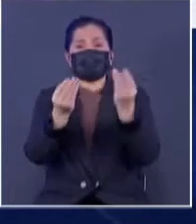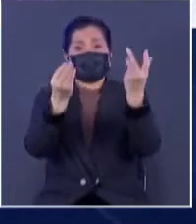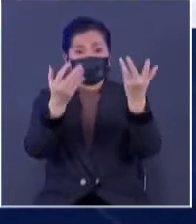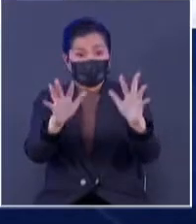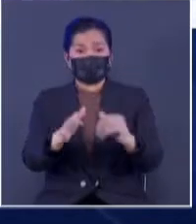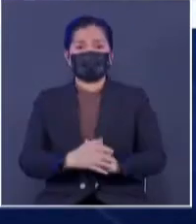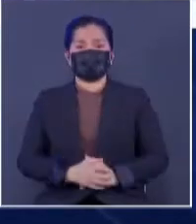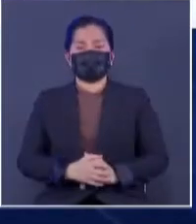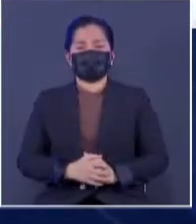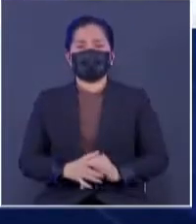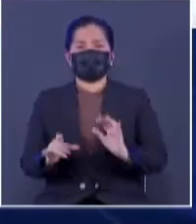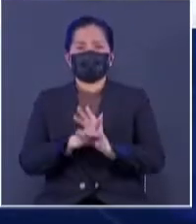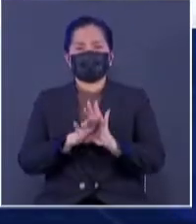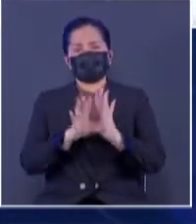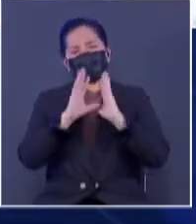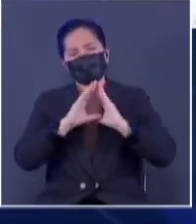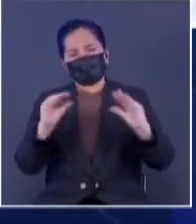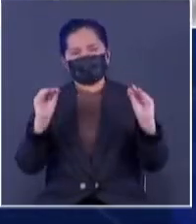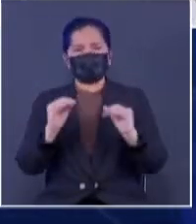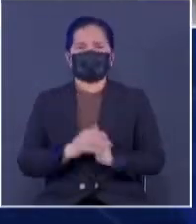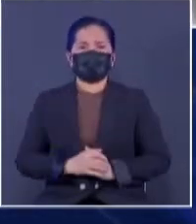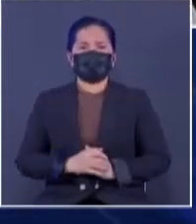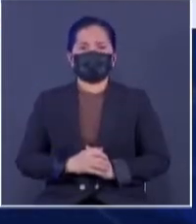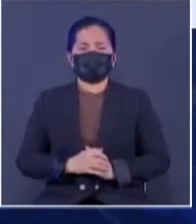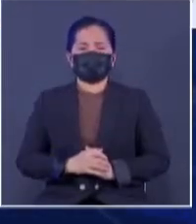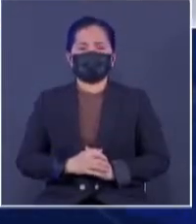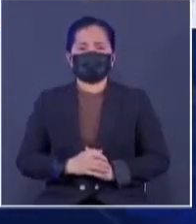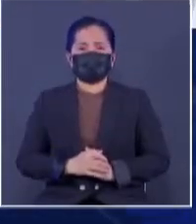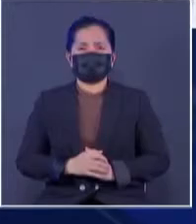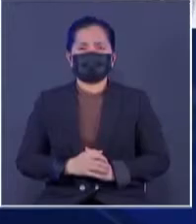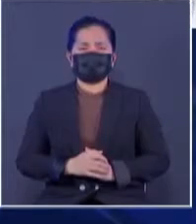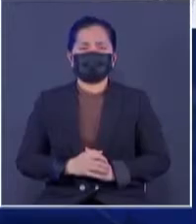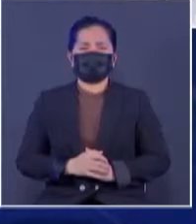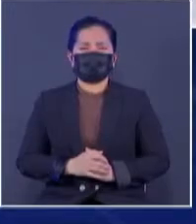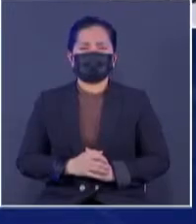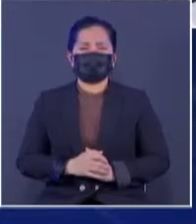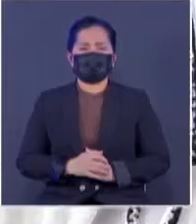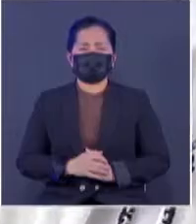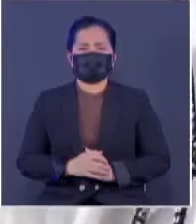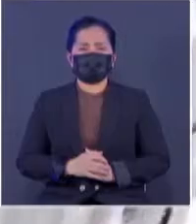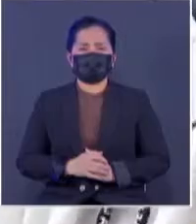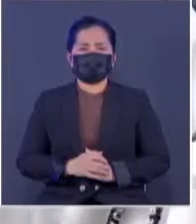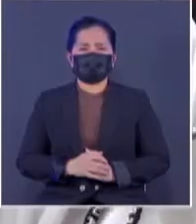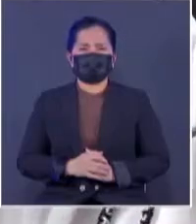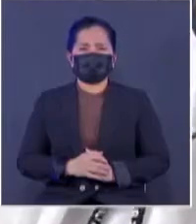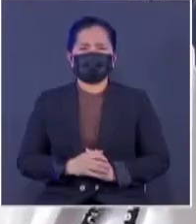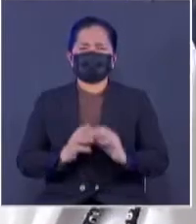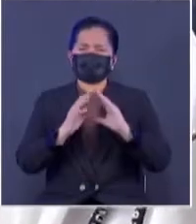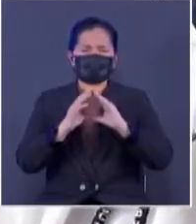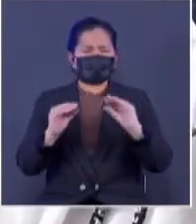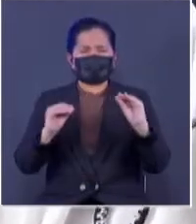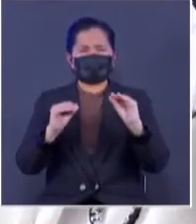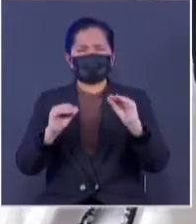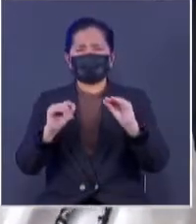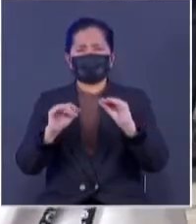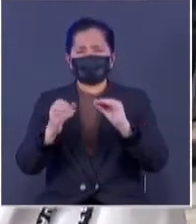องด้วยตัวเองก็ไม่ได้รับการติดต่อกลับมาแล้วก็ไม่มีความคืบหน้าเช่นกันค่ะ รับอะไรเลยแม้แต่ติดต่